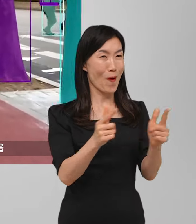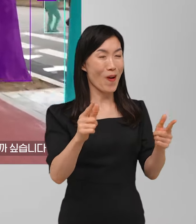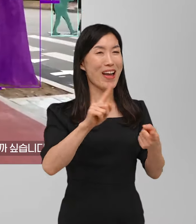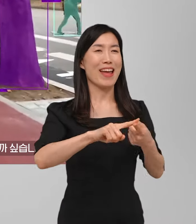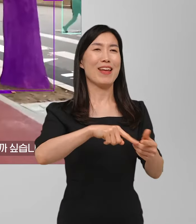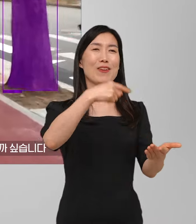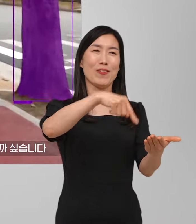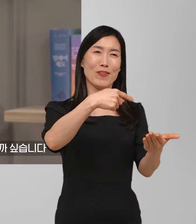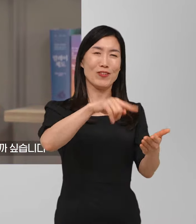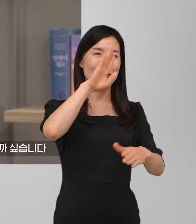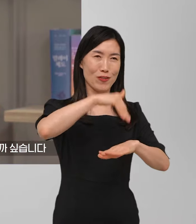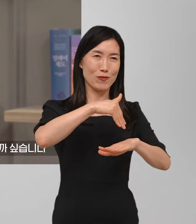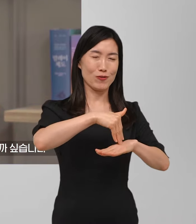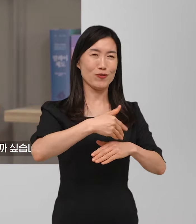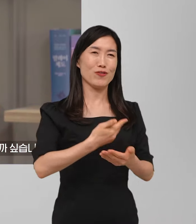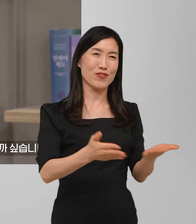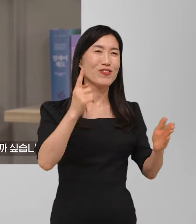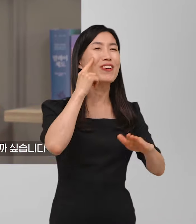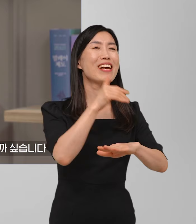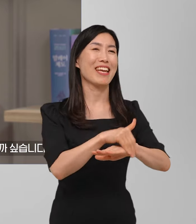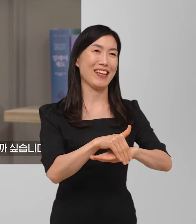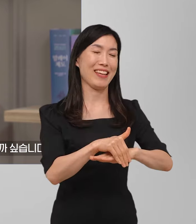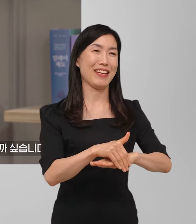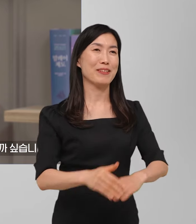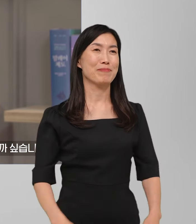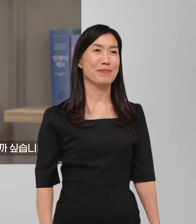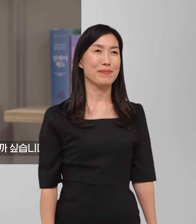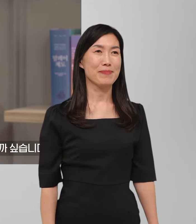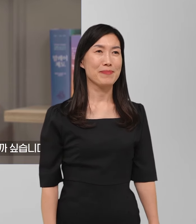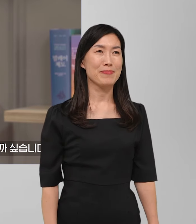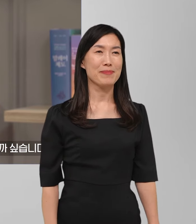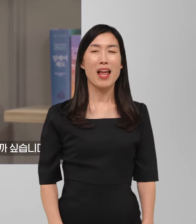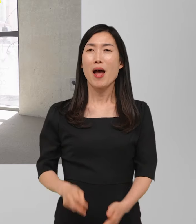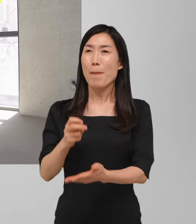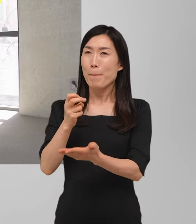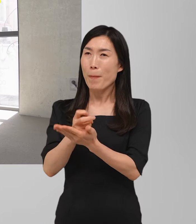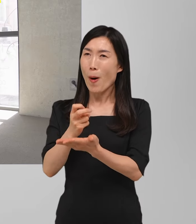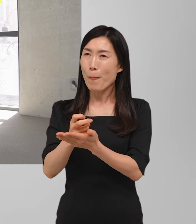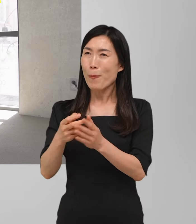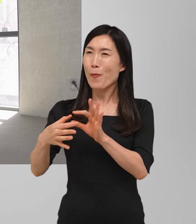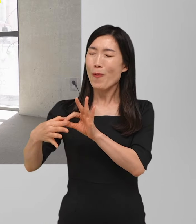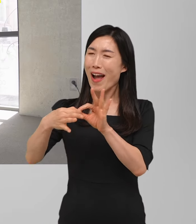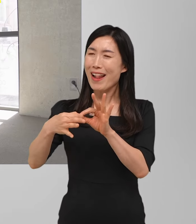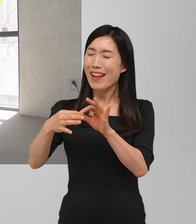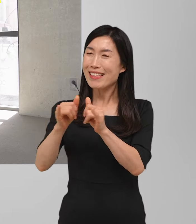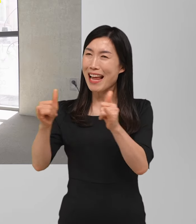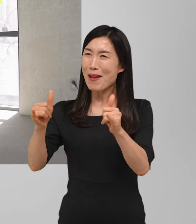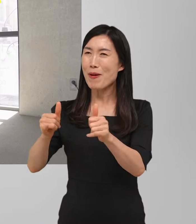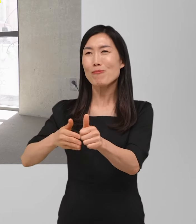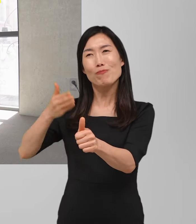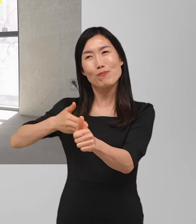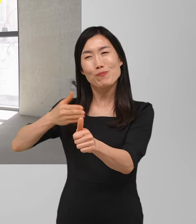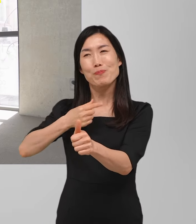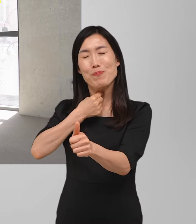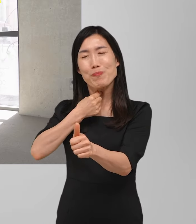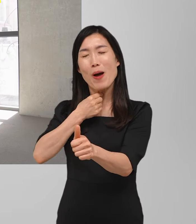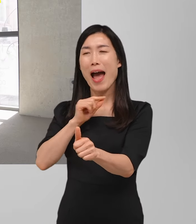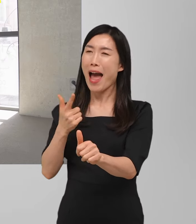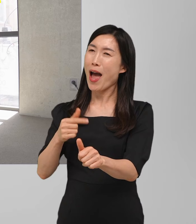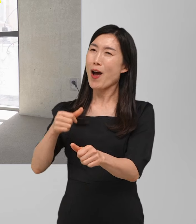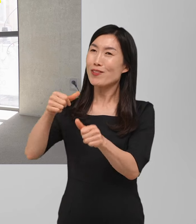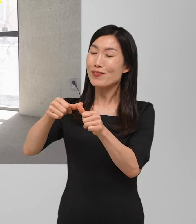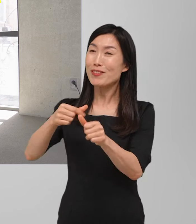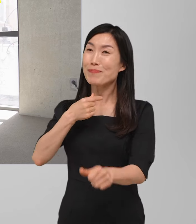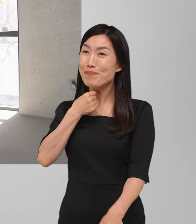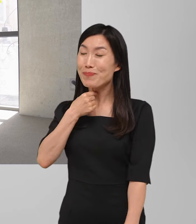방안을 저희가 연수든 교육이든 이런 방법을 통해서 아마도 제공을 하지 않을까 싶습니다. 법 안에서 시행에 관련되신 분들한테